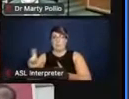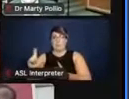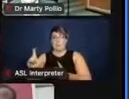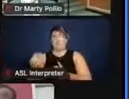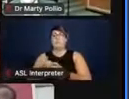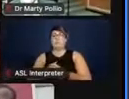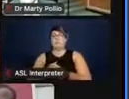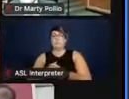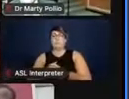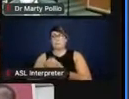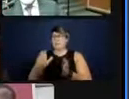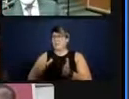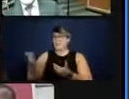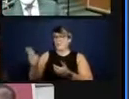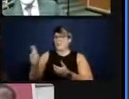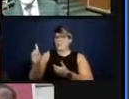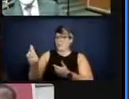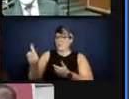kati.